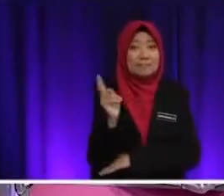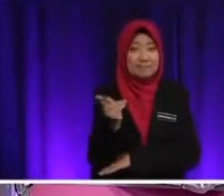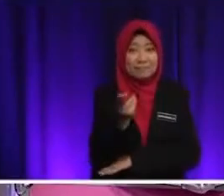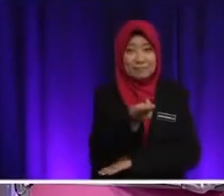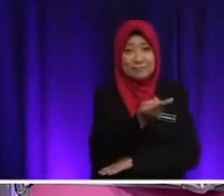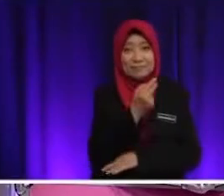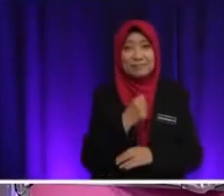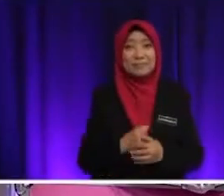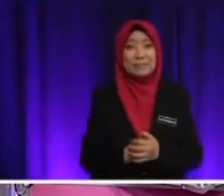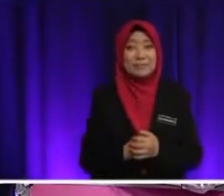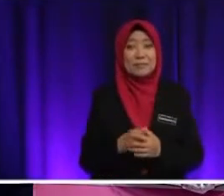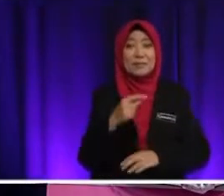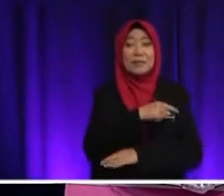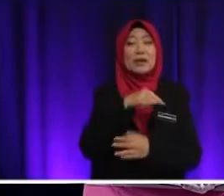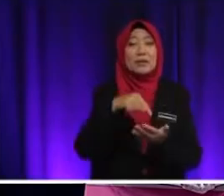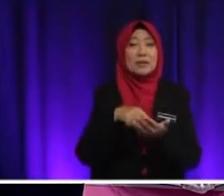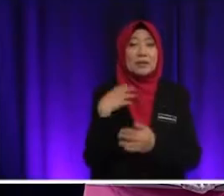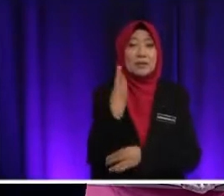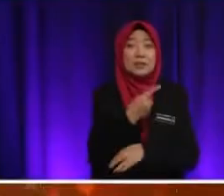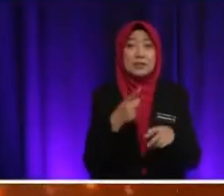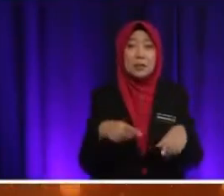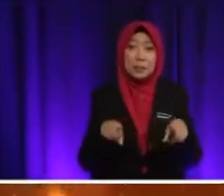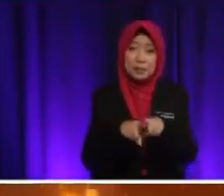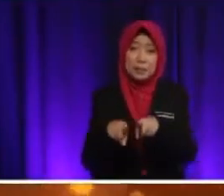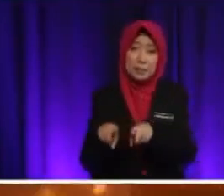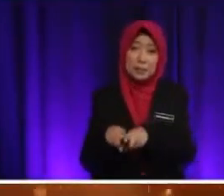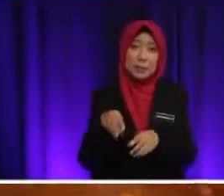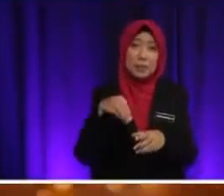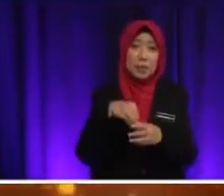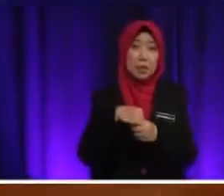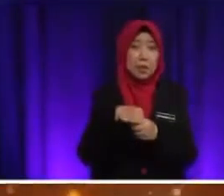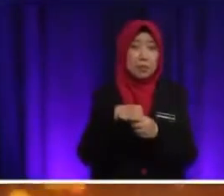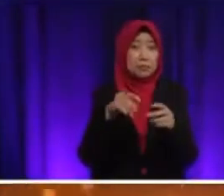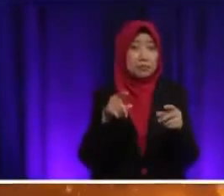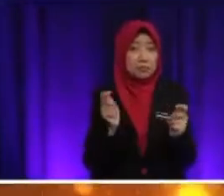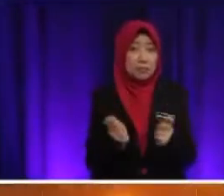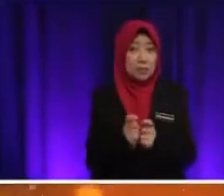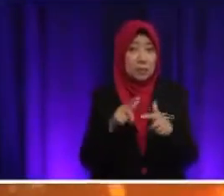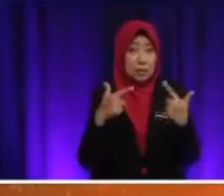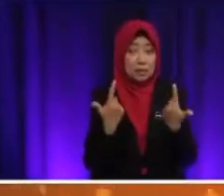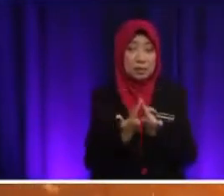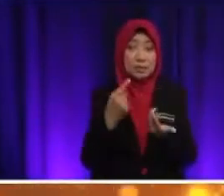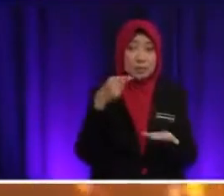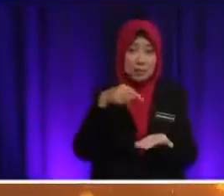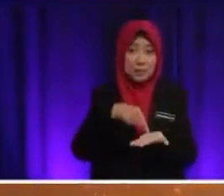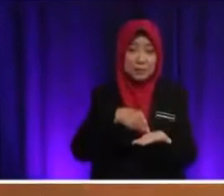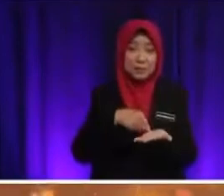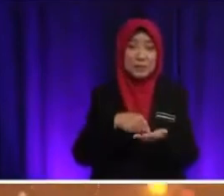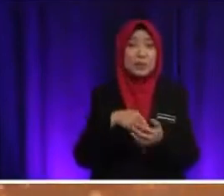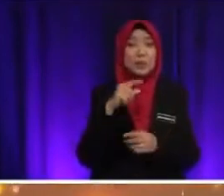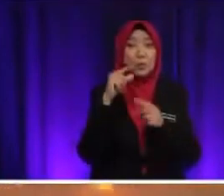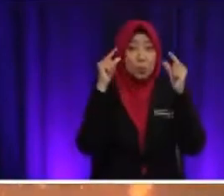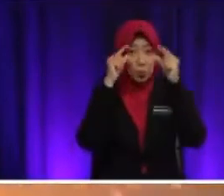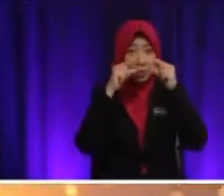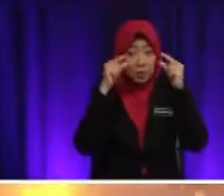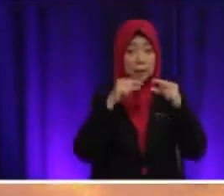ba'd. Okey, hari ini kita bersama-sama dalam studio ini, tapi kita bersiaran melalui Google Meet